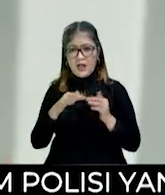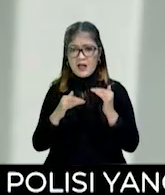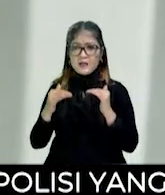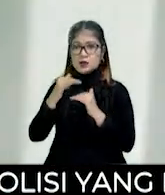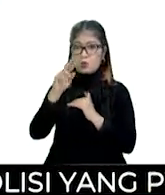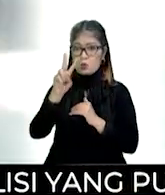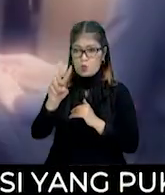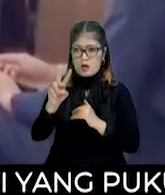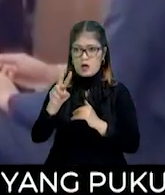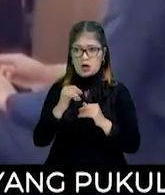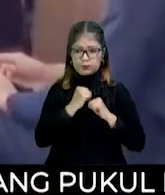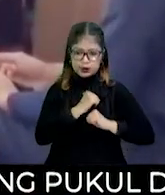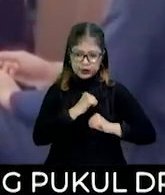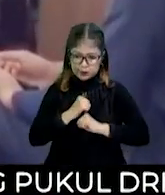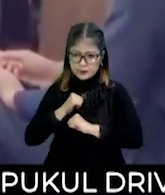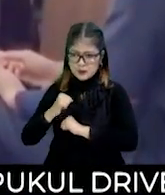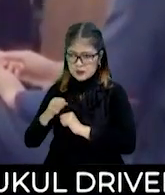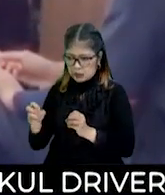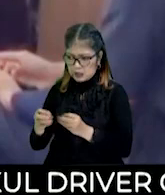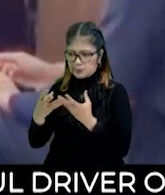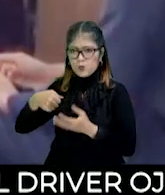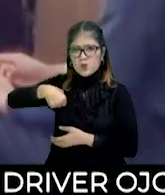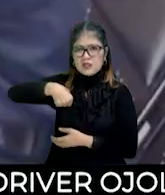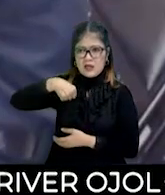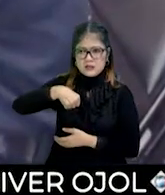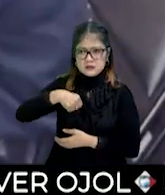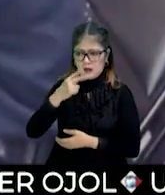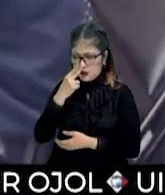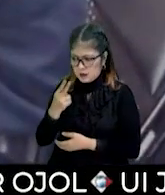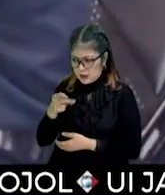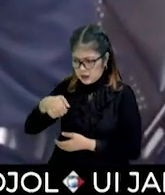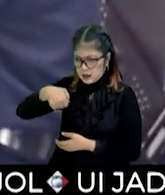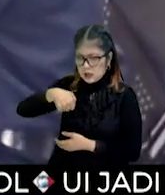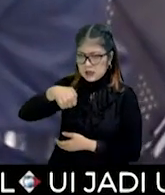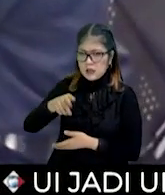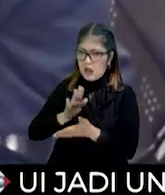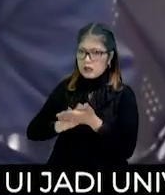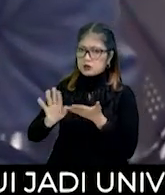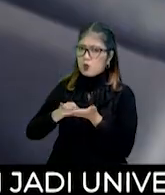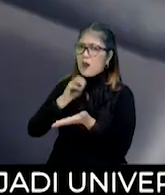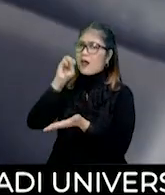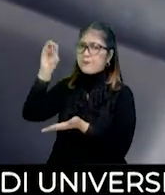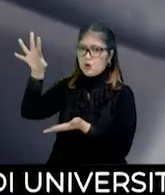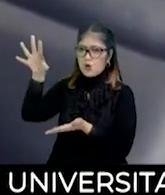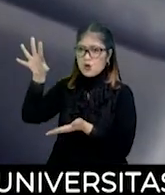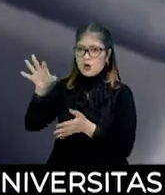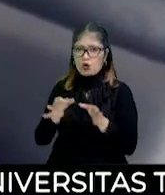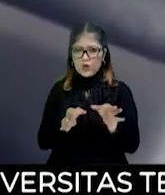domestik. Melihat tas penumpang yang tertinggal di toilet, Dewi melaporkan kepada Koordinator Kebersihan Bandara Kuala